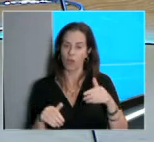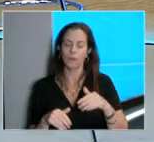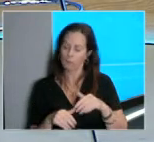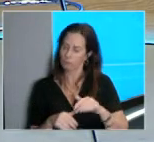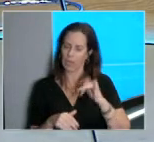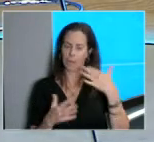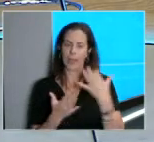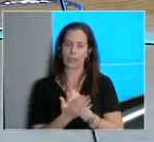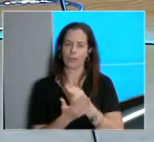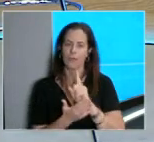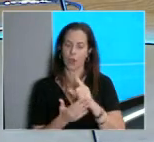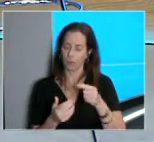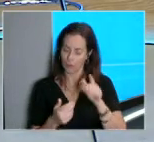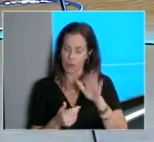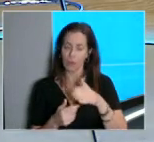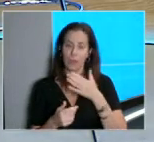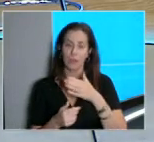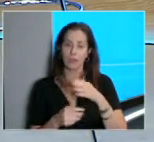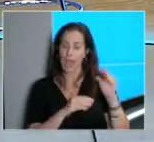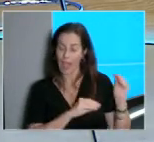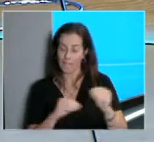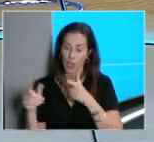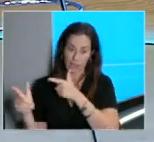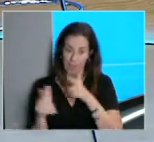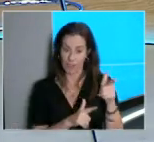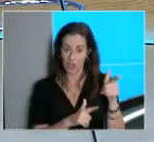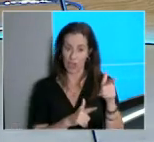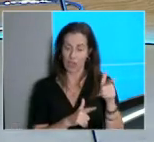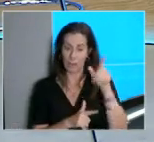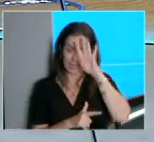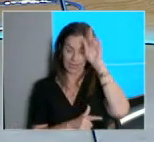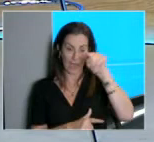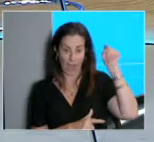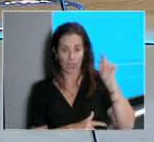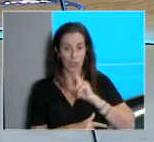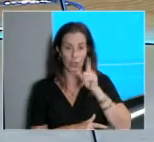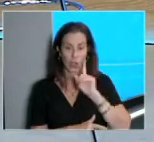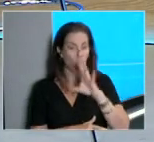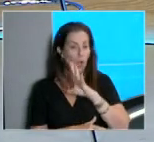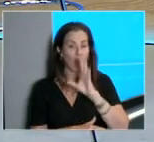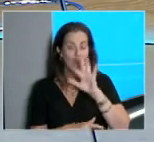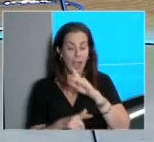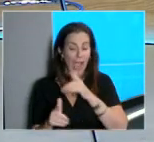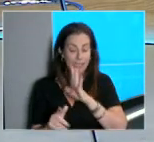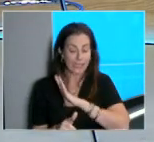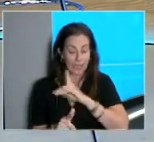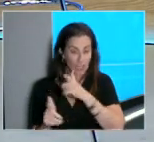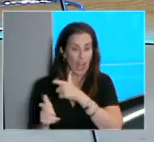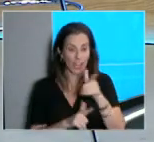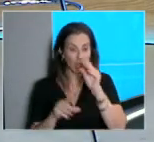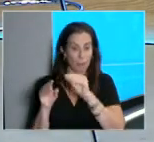גם עובד, ולא רק סביב הגבול. המאבק של העברת חומרי הנפץ הללו, לא האיום הגרעיני, אלא האיום האיראני